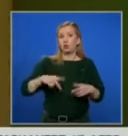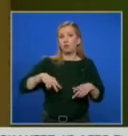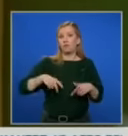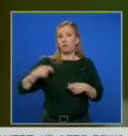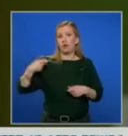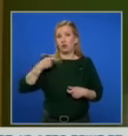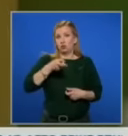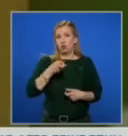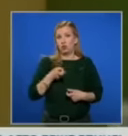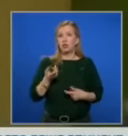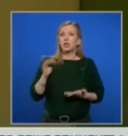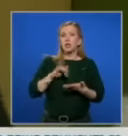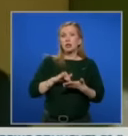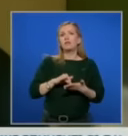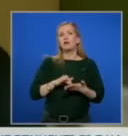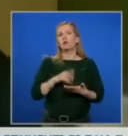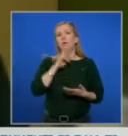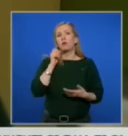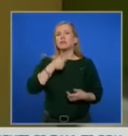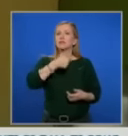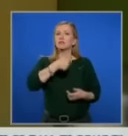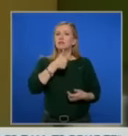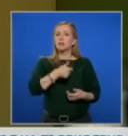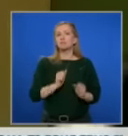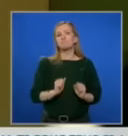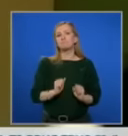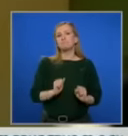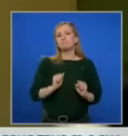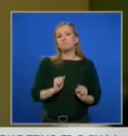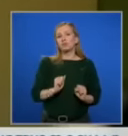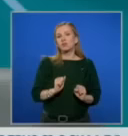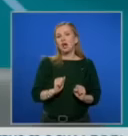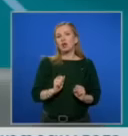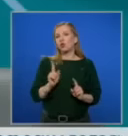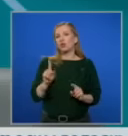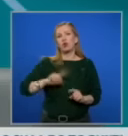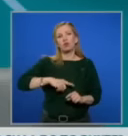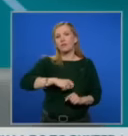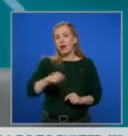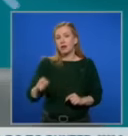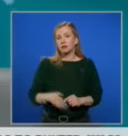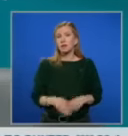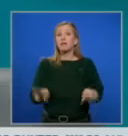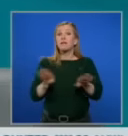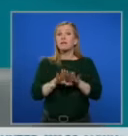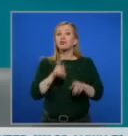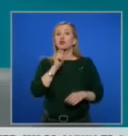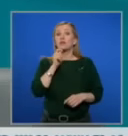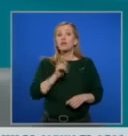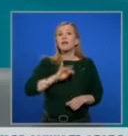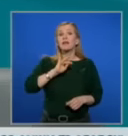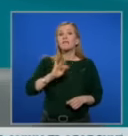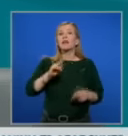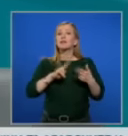и му тропат на вратата, му звънат, той не им отваря, те седат тук полицаите като наказани. В същото интервю Иван Владимиров споделя